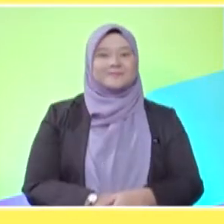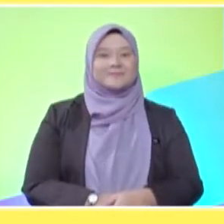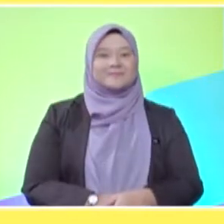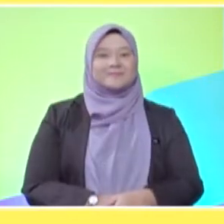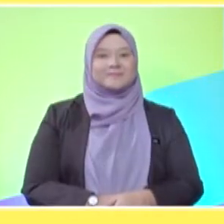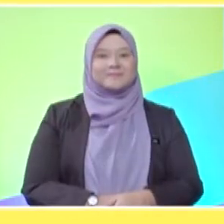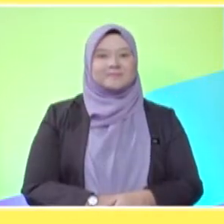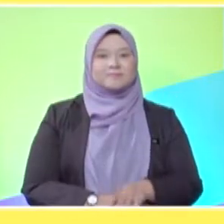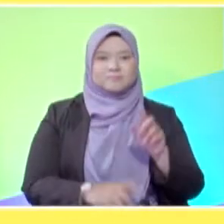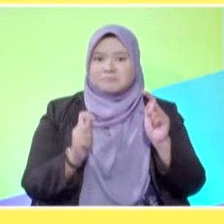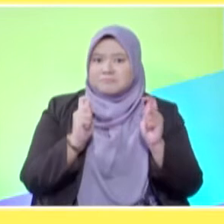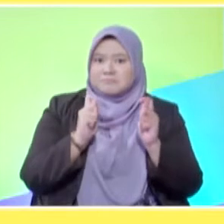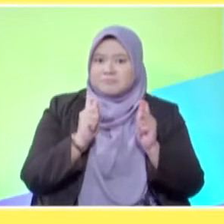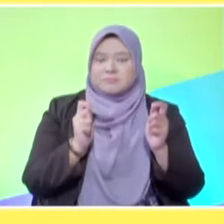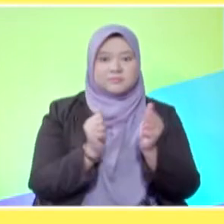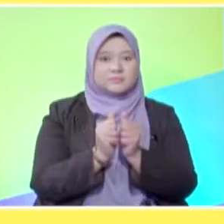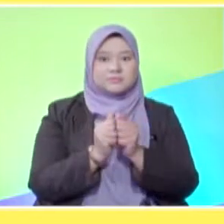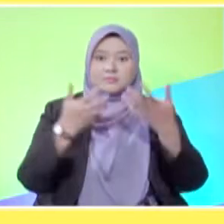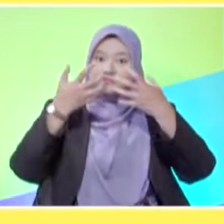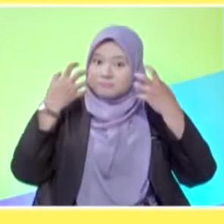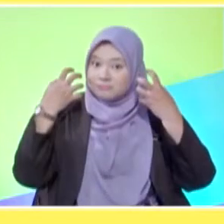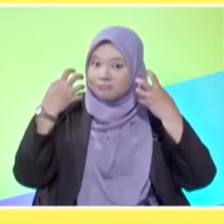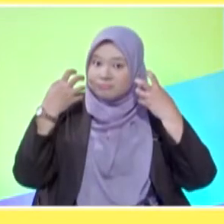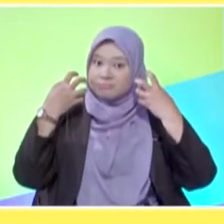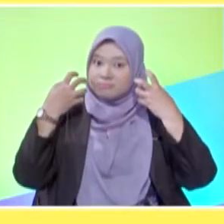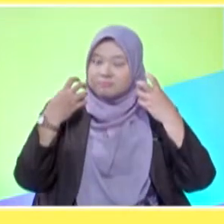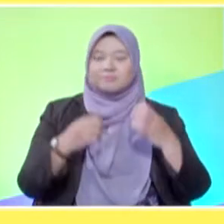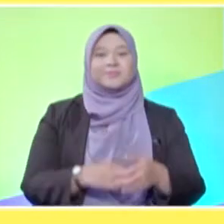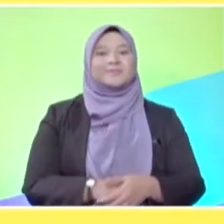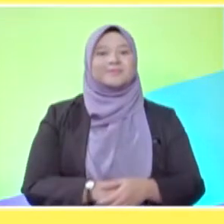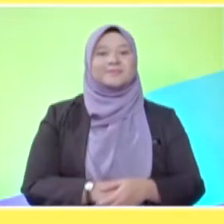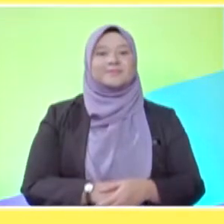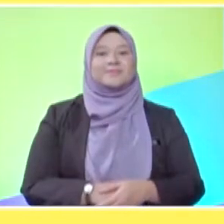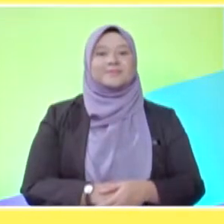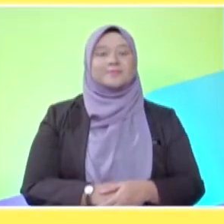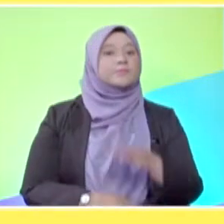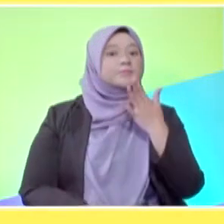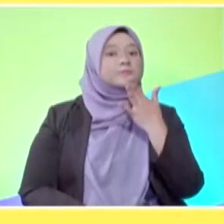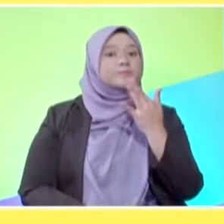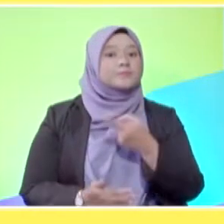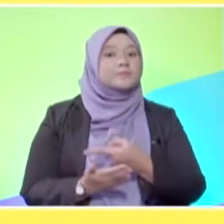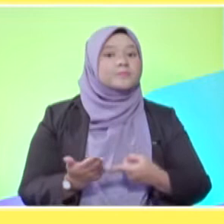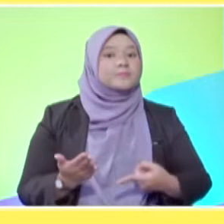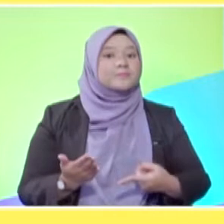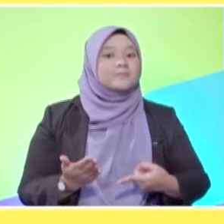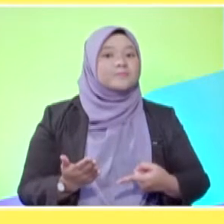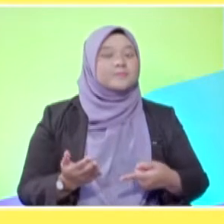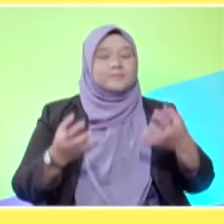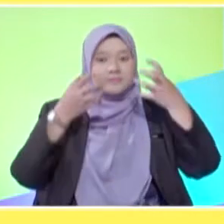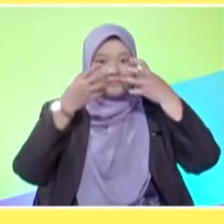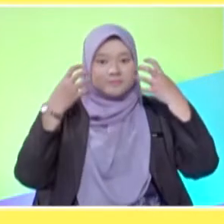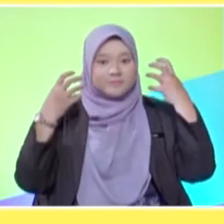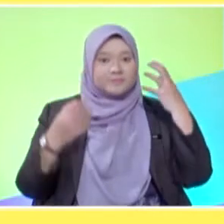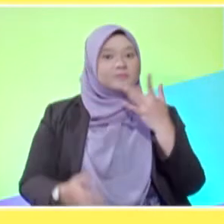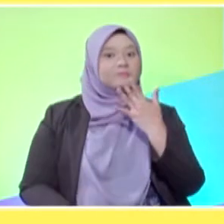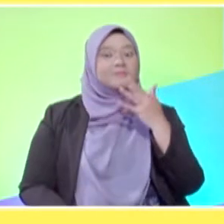harimau terima Abdi harimaunya di ada tubuh belang-belang warna hitam nah harimau Ini dia ada